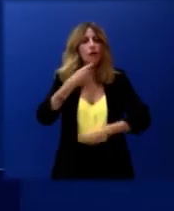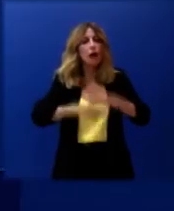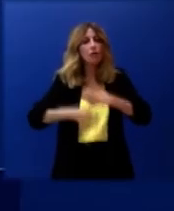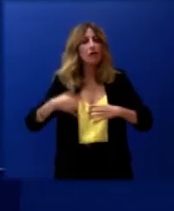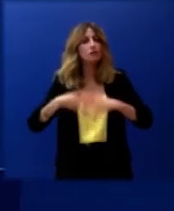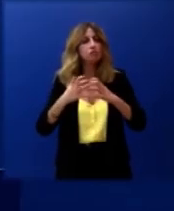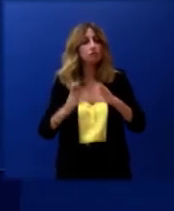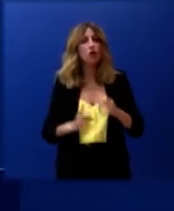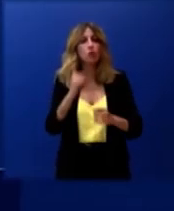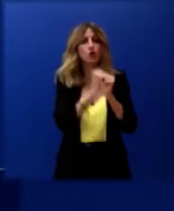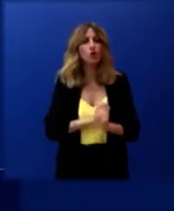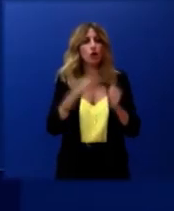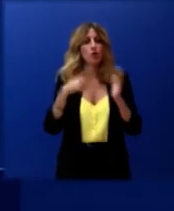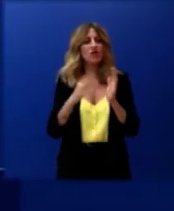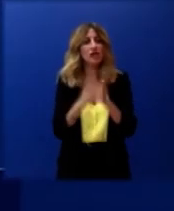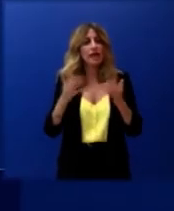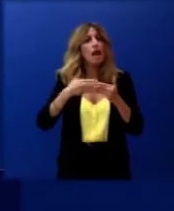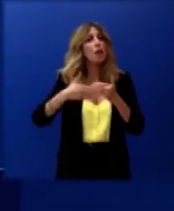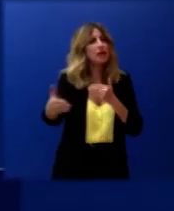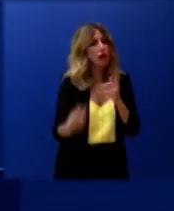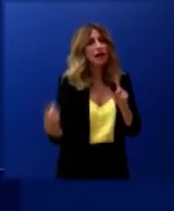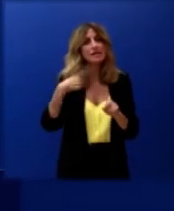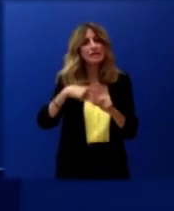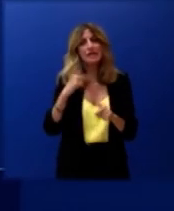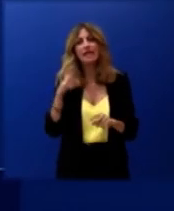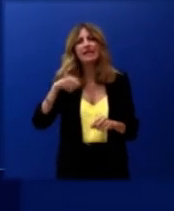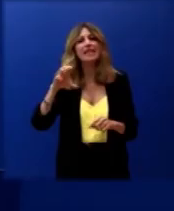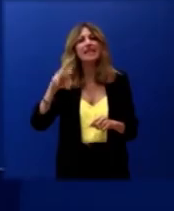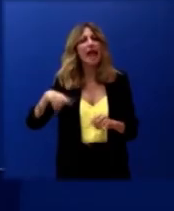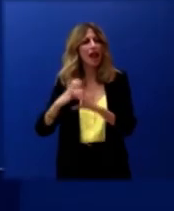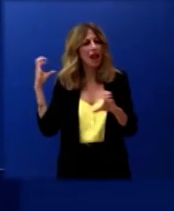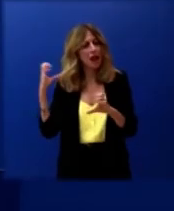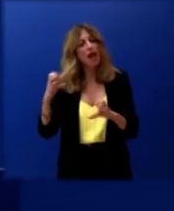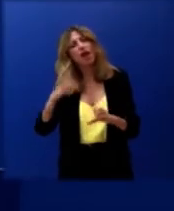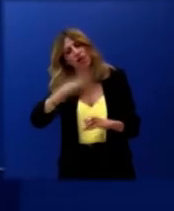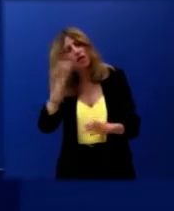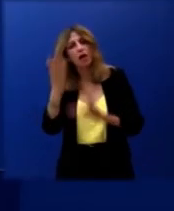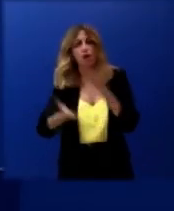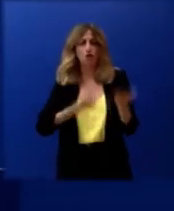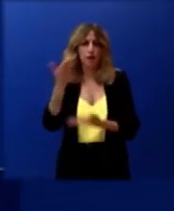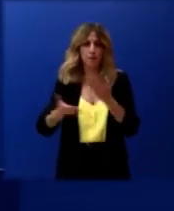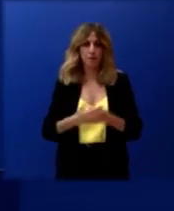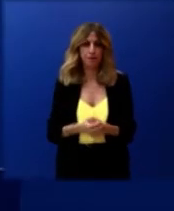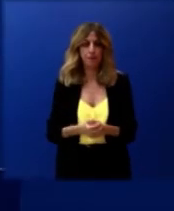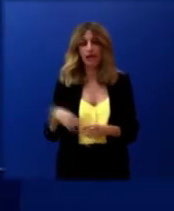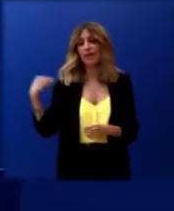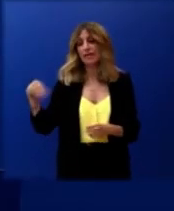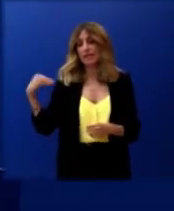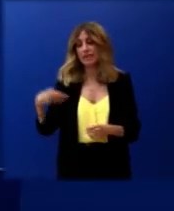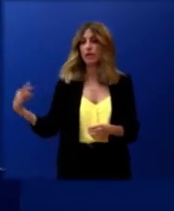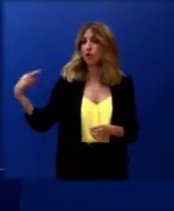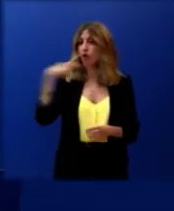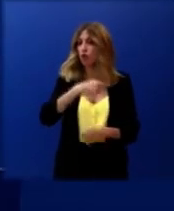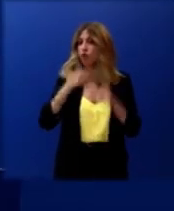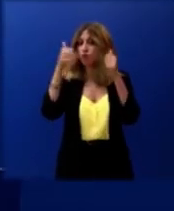του 2019, καθώς και τα κτέλ. Την Τρίτη, ο Πρωθυπουργός ανακοίνωσε τη δρομολόγηση νέας δράσης ύψους